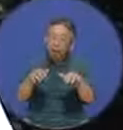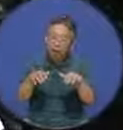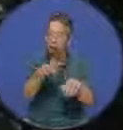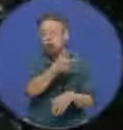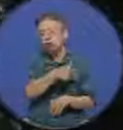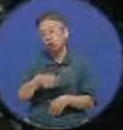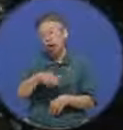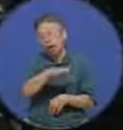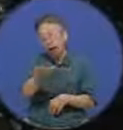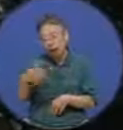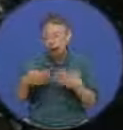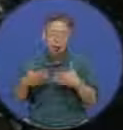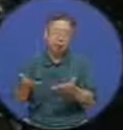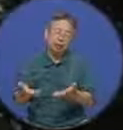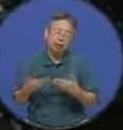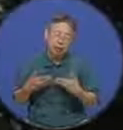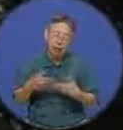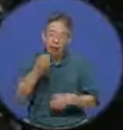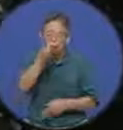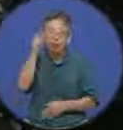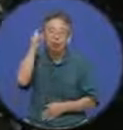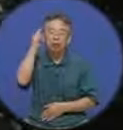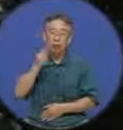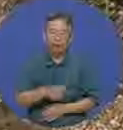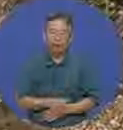熊野っていうのも楽しんでいただけたらなと思ってます、